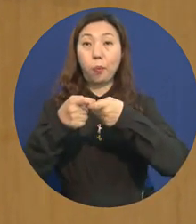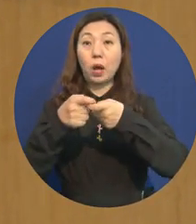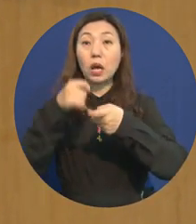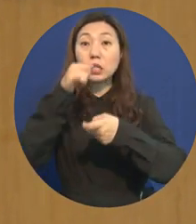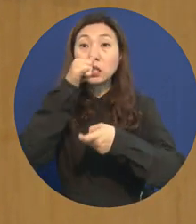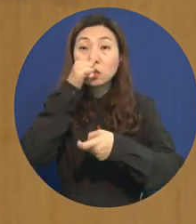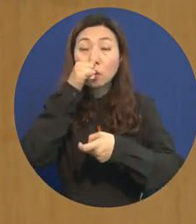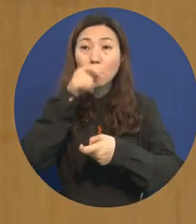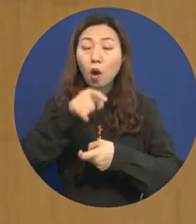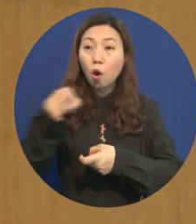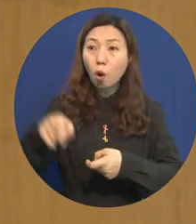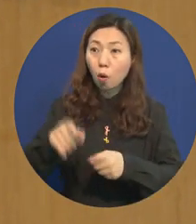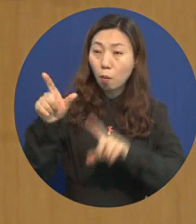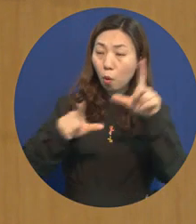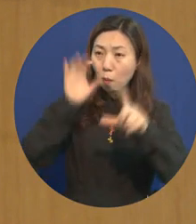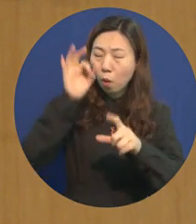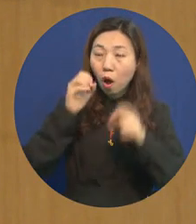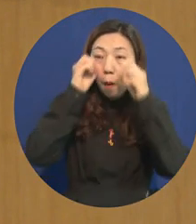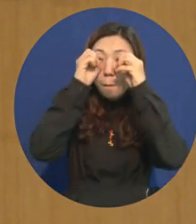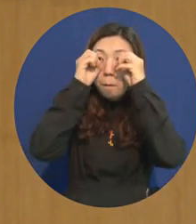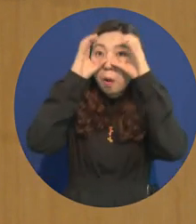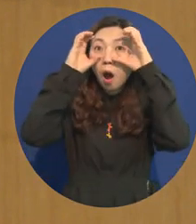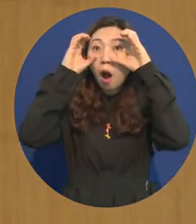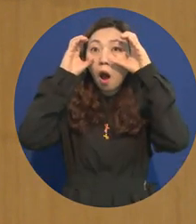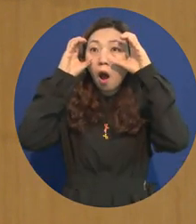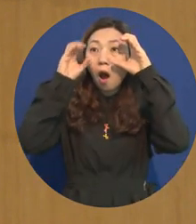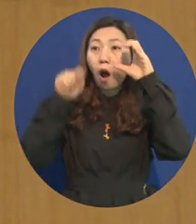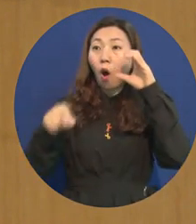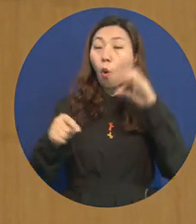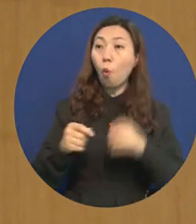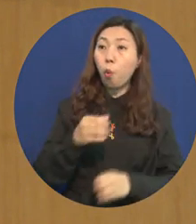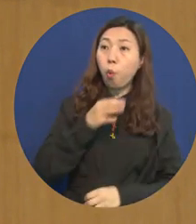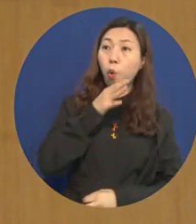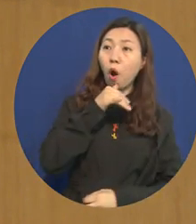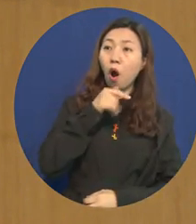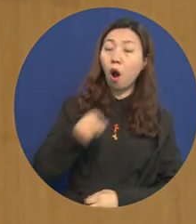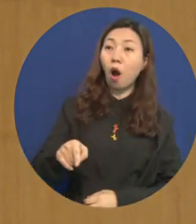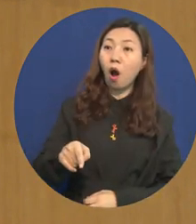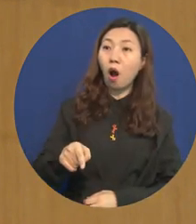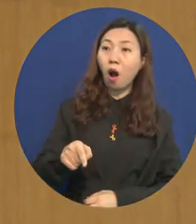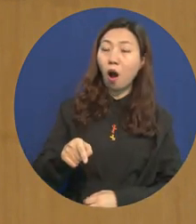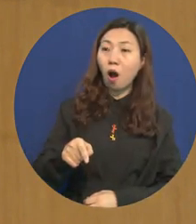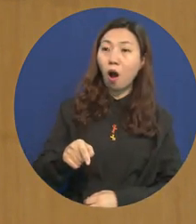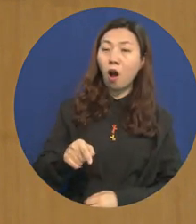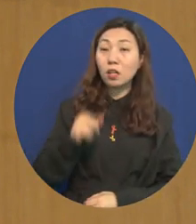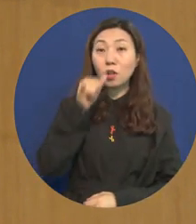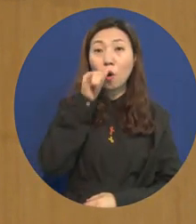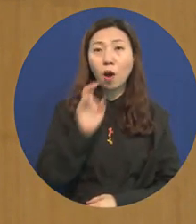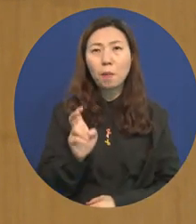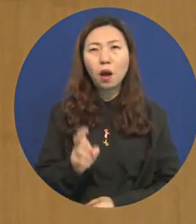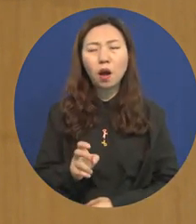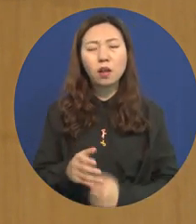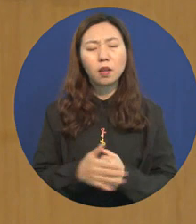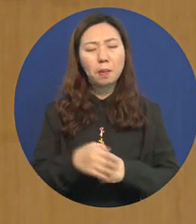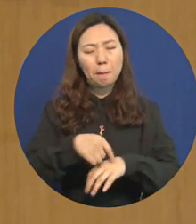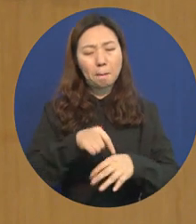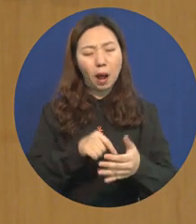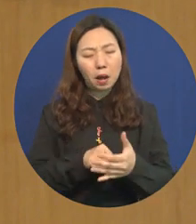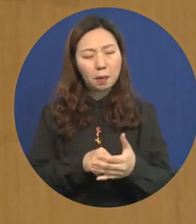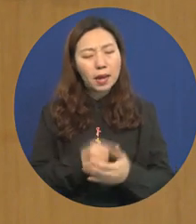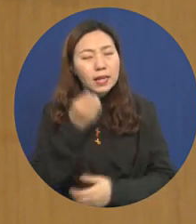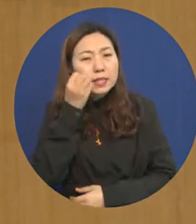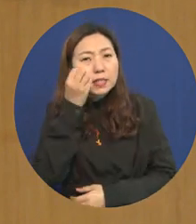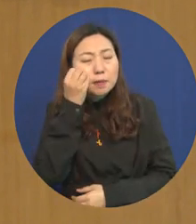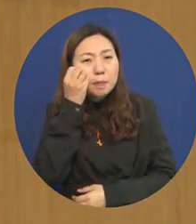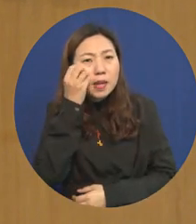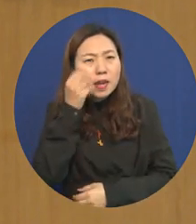하면 여러분들이 눈이 동그래집니다. 와, 이렇게 됩니다. 그래서 마음에 신비감이